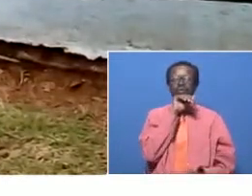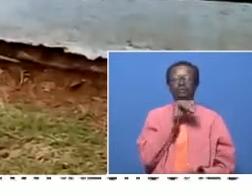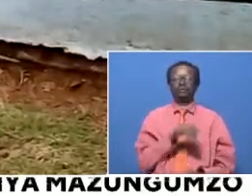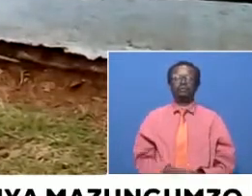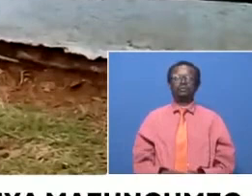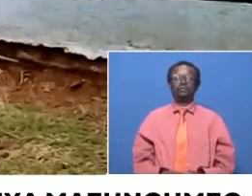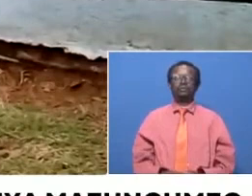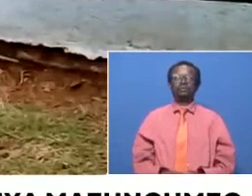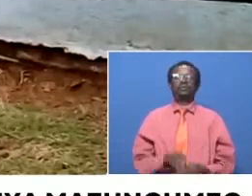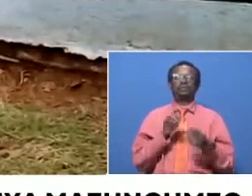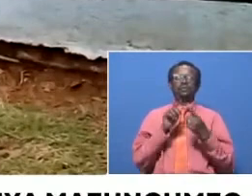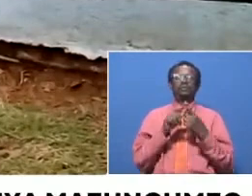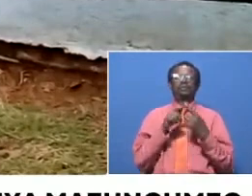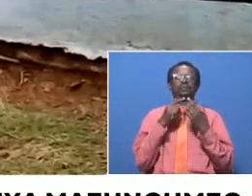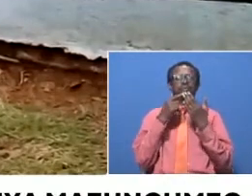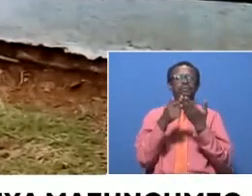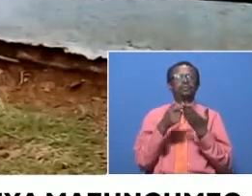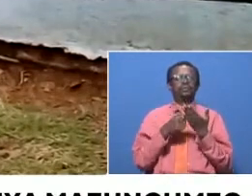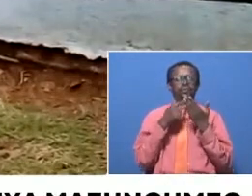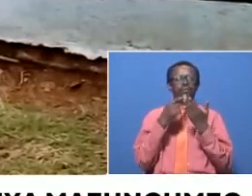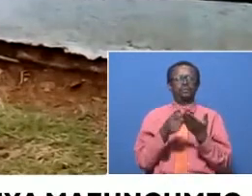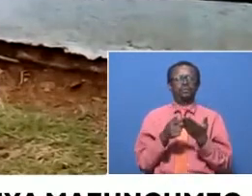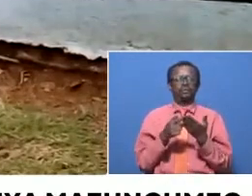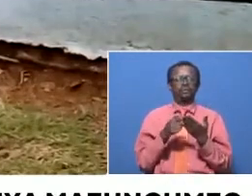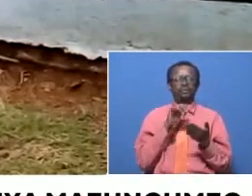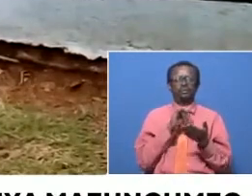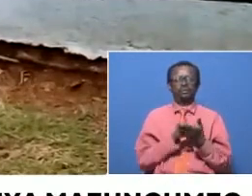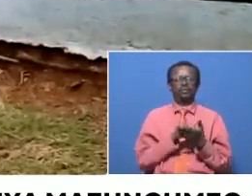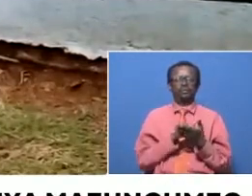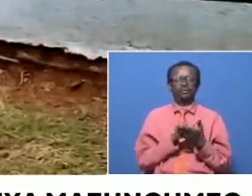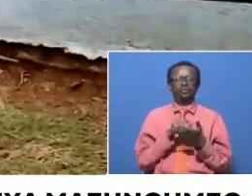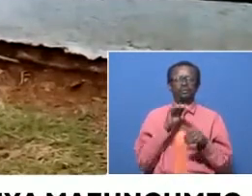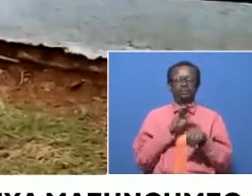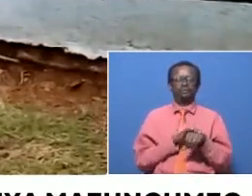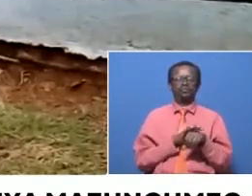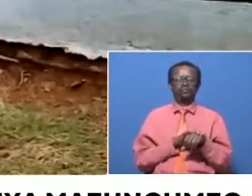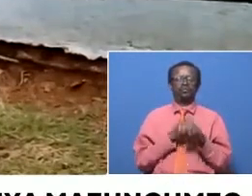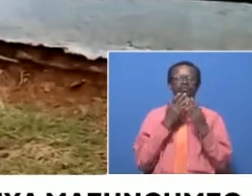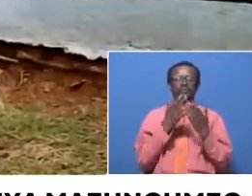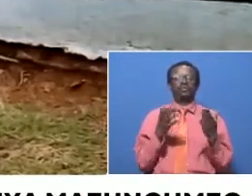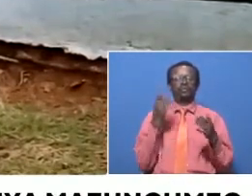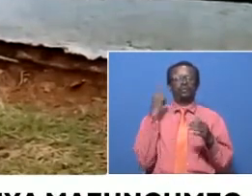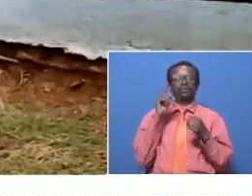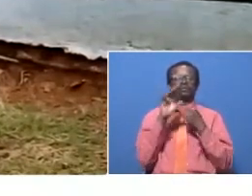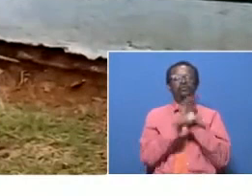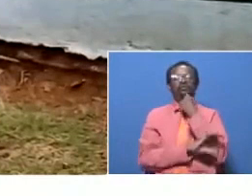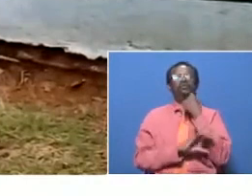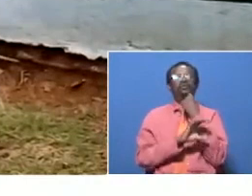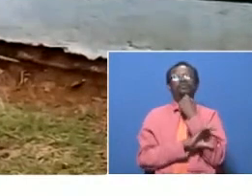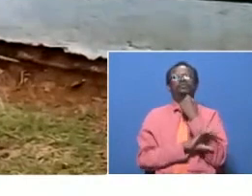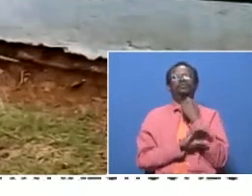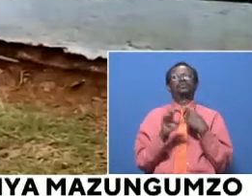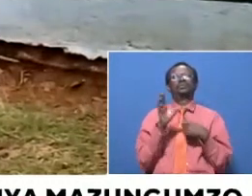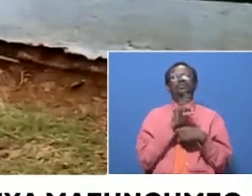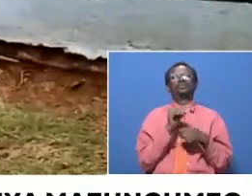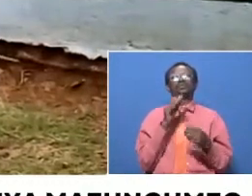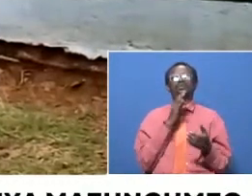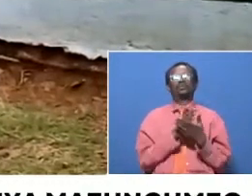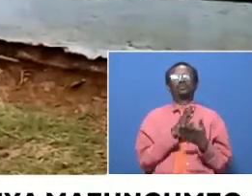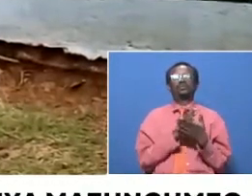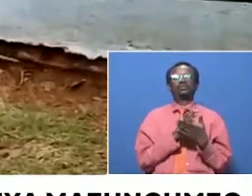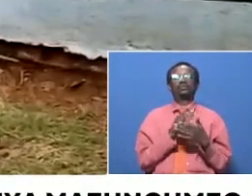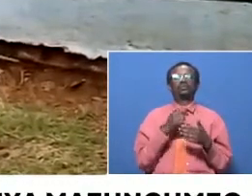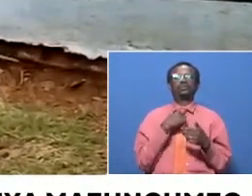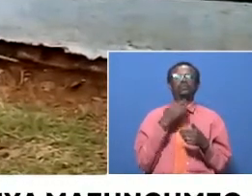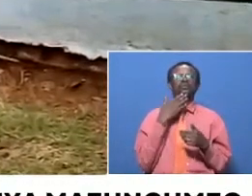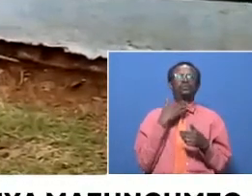Odinga kuzungumza ni swala nzuri sana kwa taifa la Kenya kimsingi. Na pia niseme